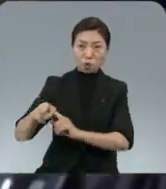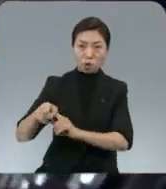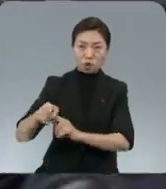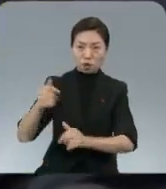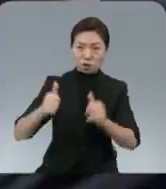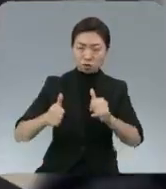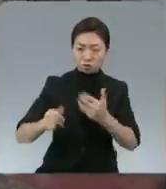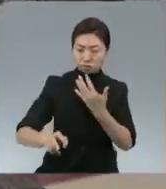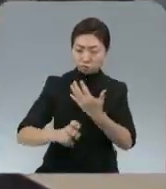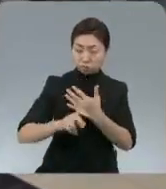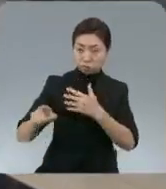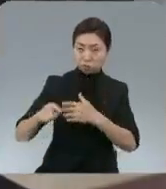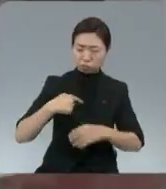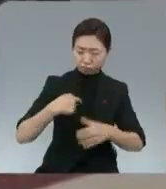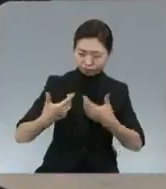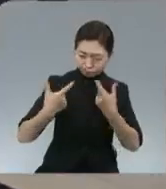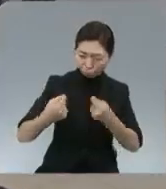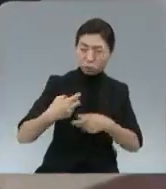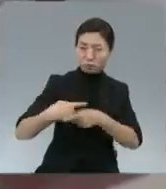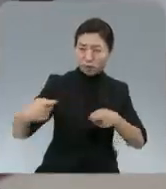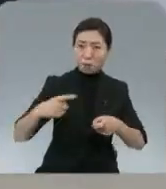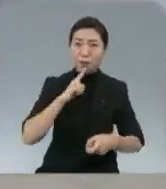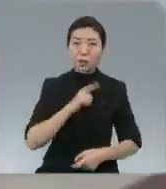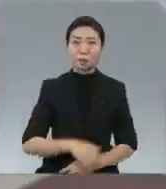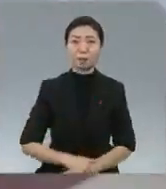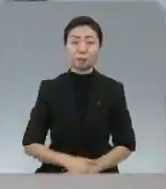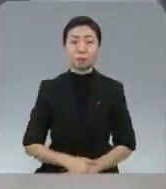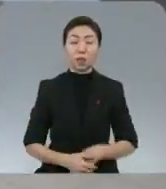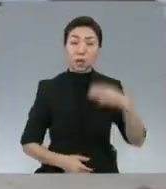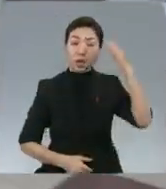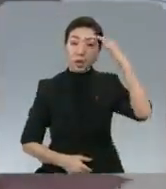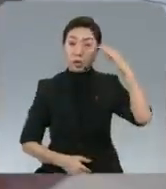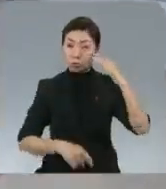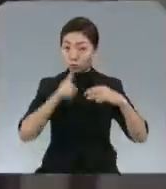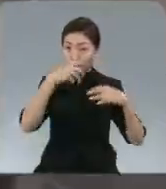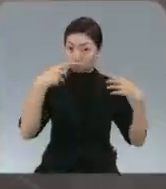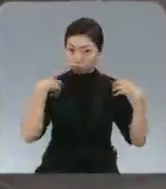能解决通胀削减法案歧视性条款所引发的问题。